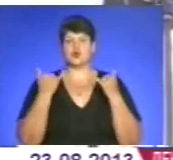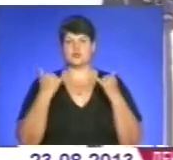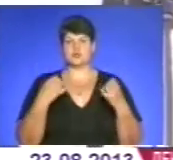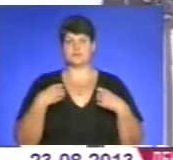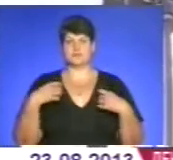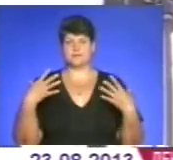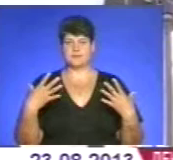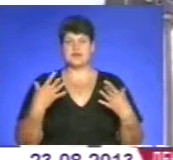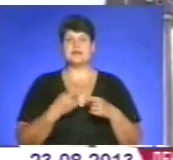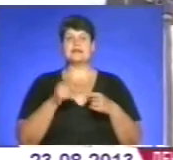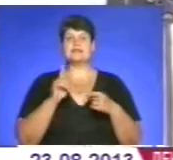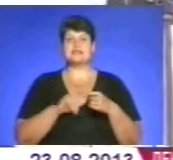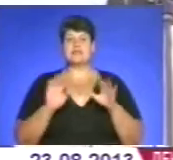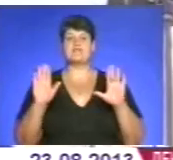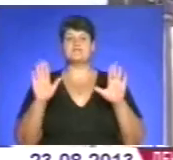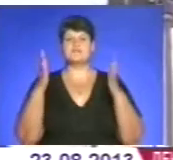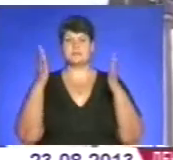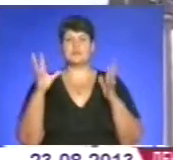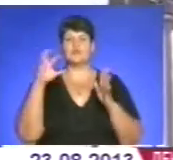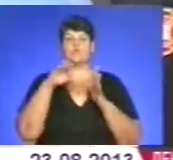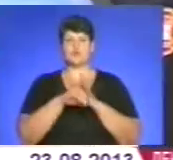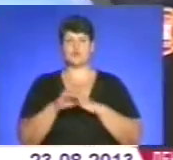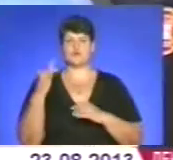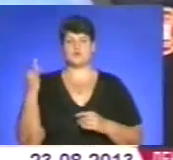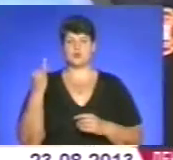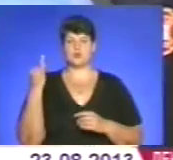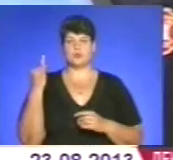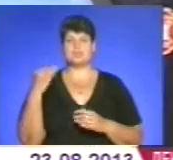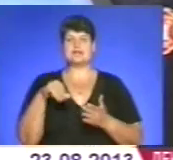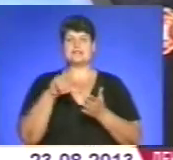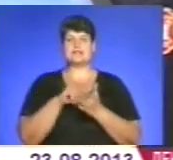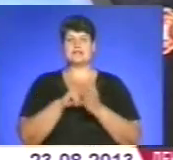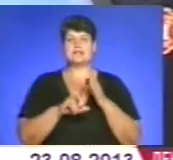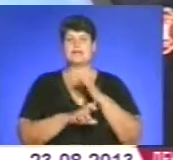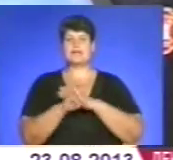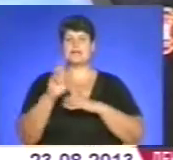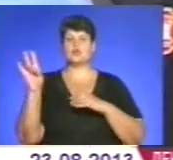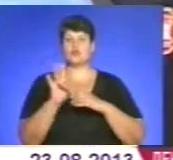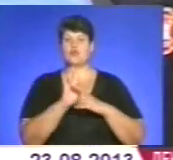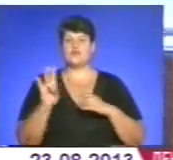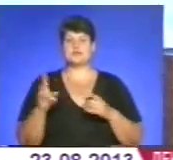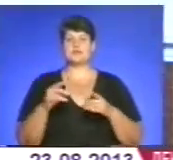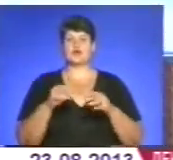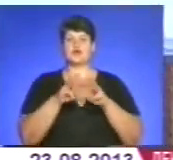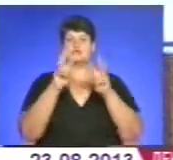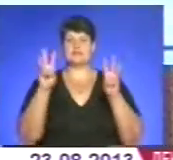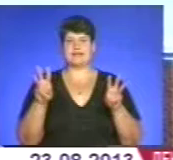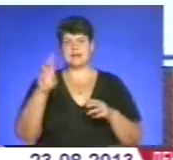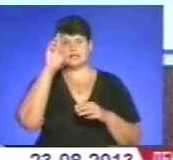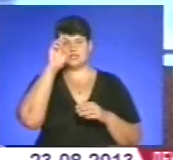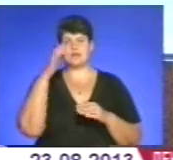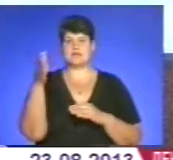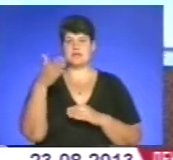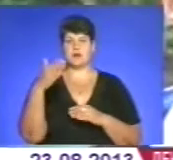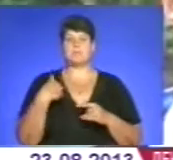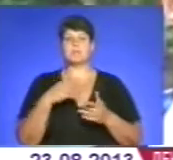Цей випадок війшов в історію. Представники духовенства освятили державний прапор. Освячуючи цей прапор,